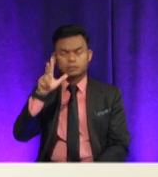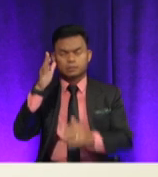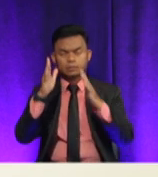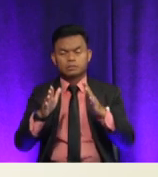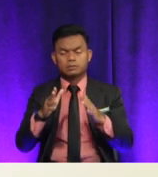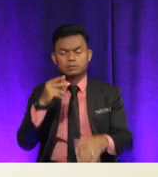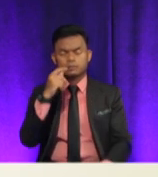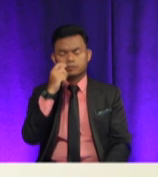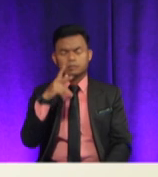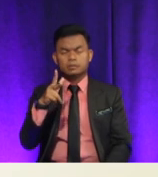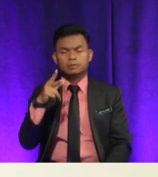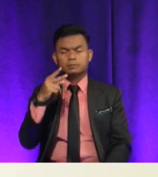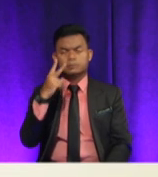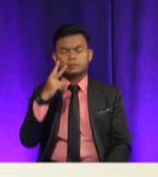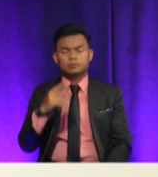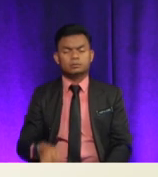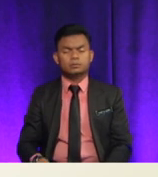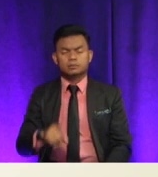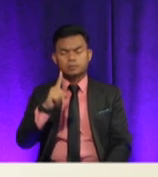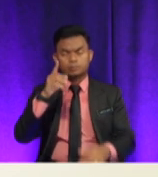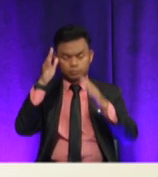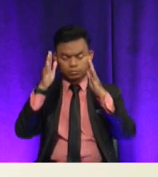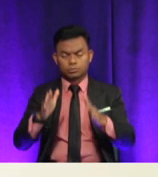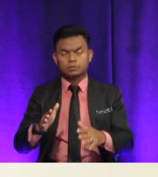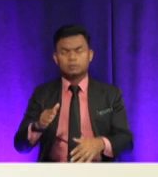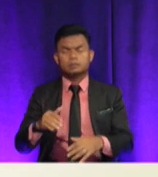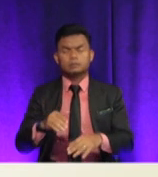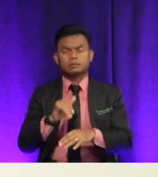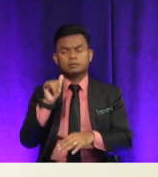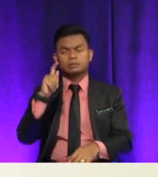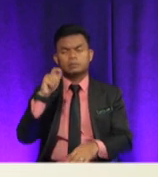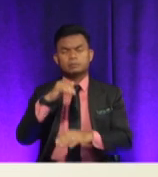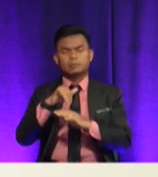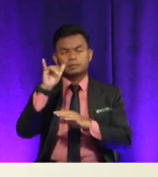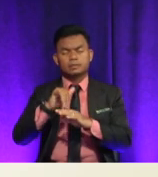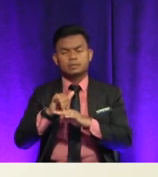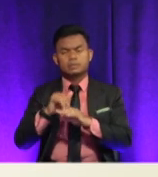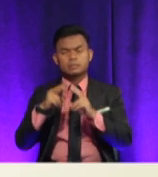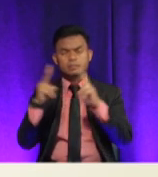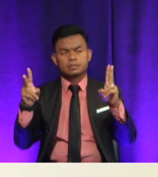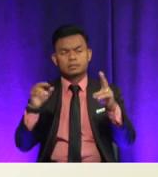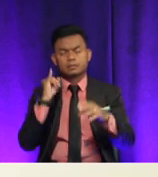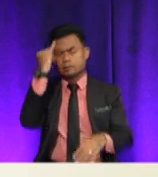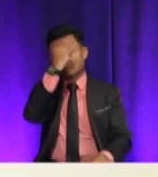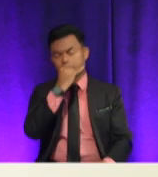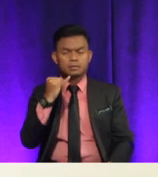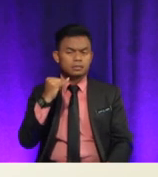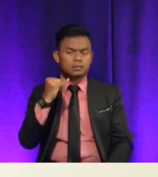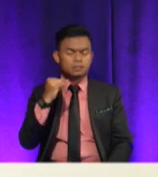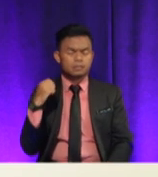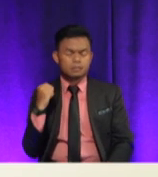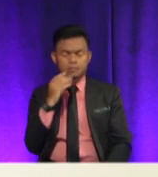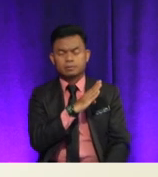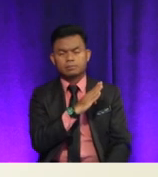telah melihat dia telah melihat sebuah taman yang sangat indah oke yang sangat indah sehingga akan menimbulkan keheranan